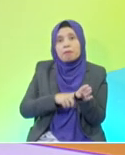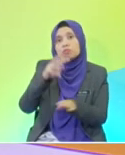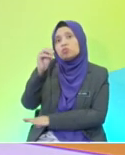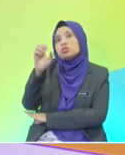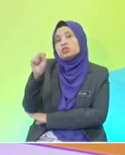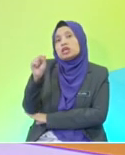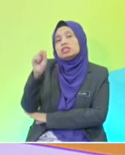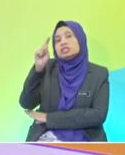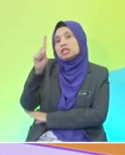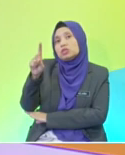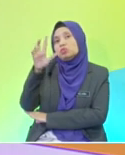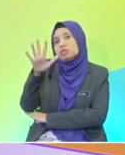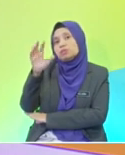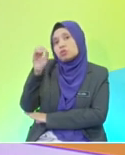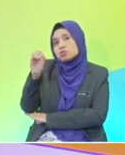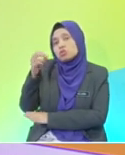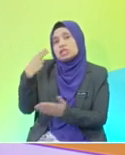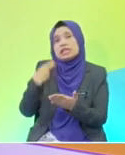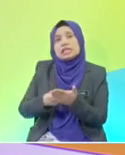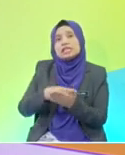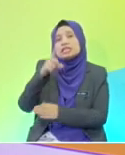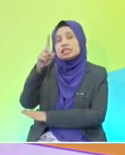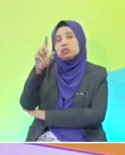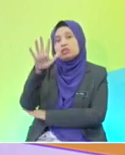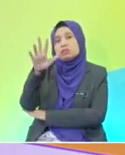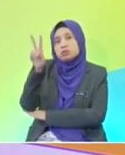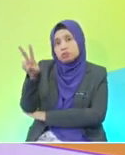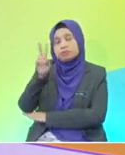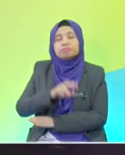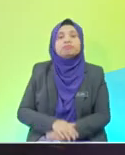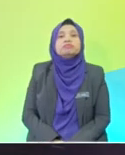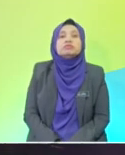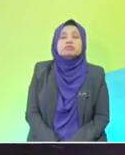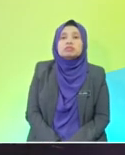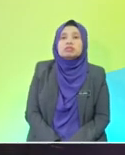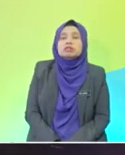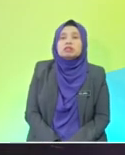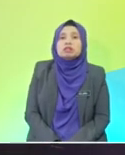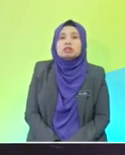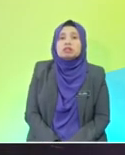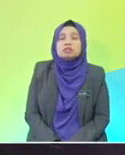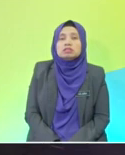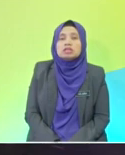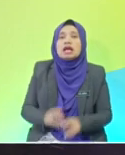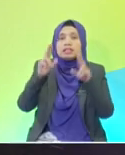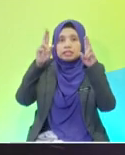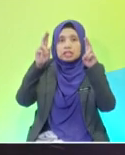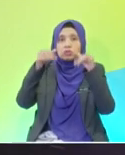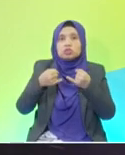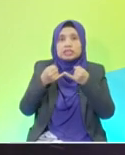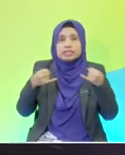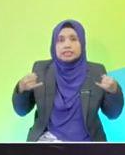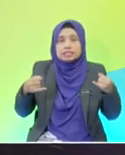surat 150 hingga 152 minta bantuan Aiman sekali lagi memang kita belajar tajuk jenis-jenis